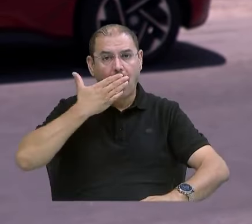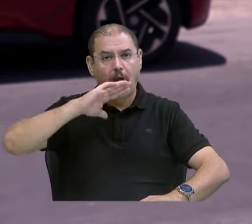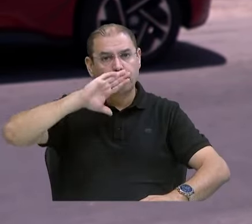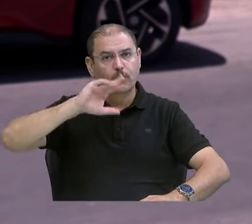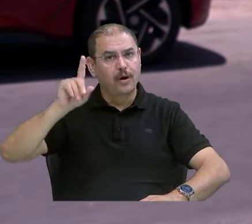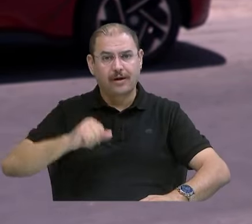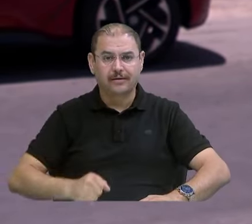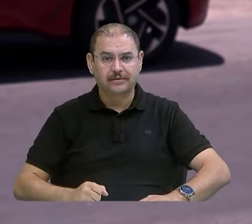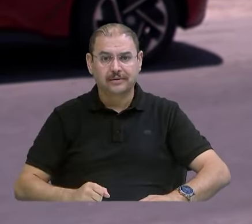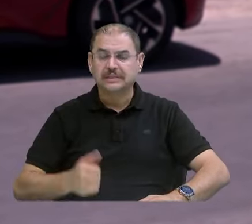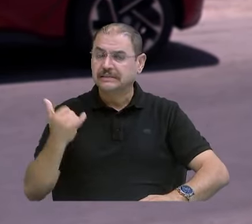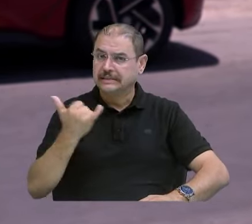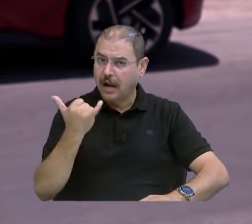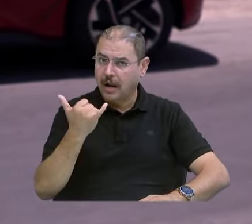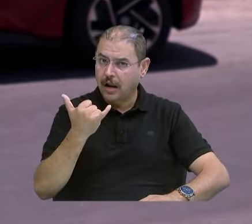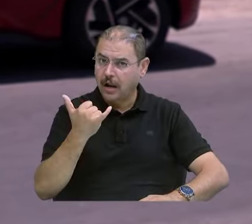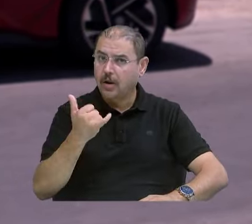صعوبه كان كان كثير سهل ومنيح يعني